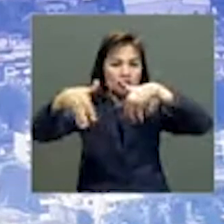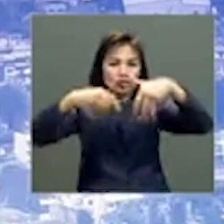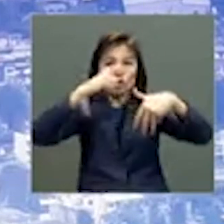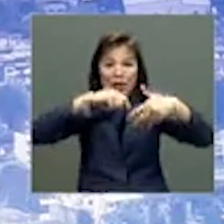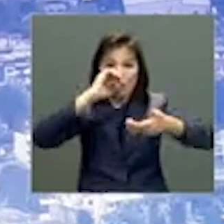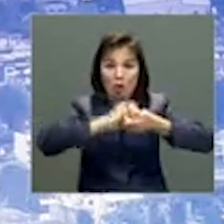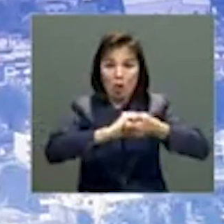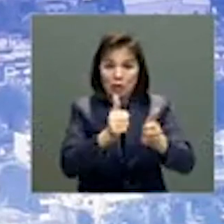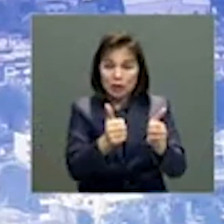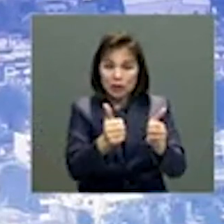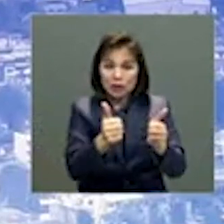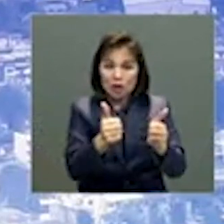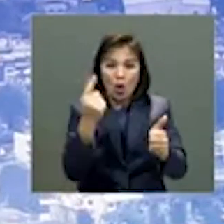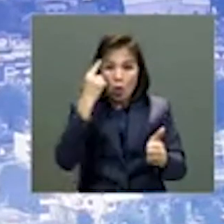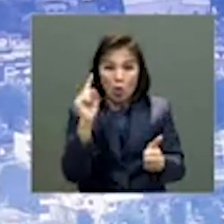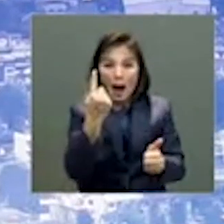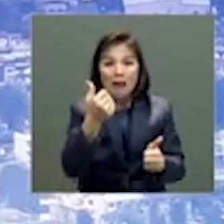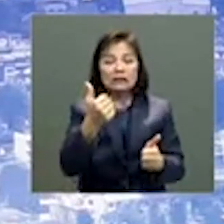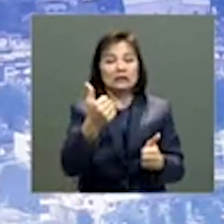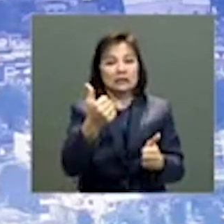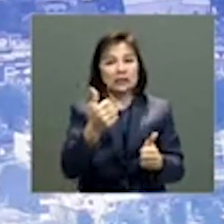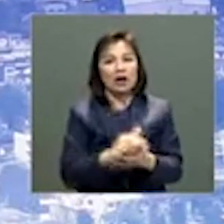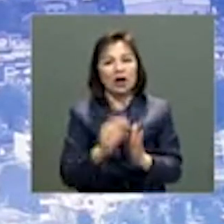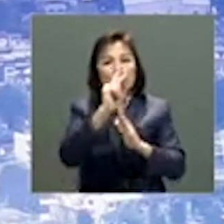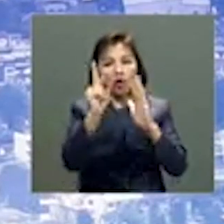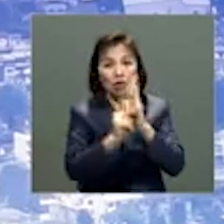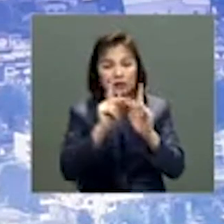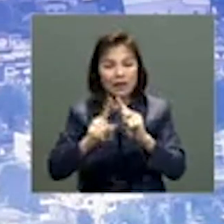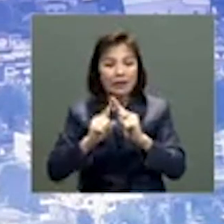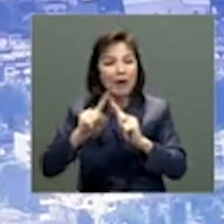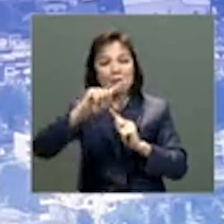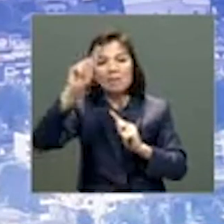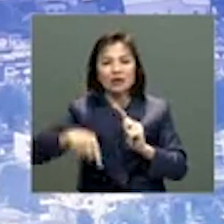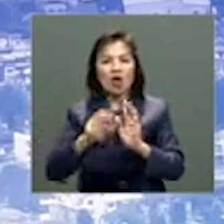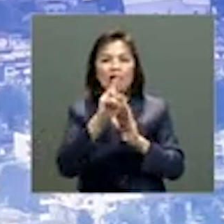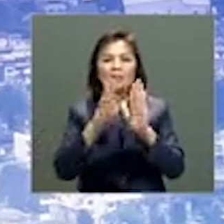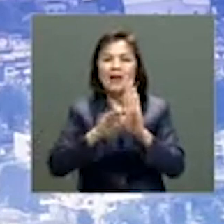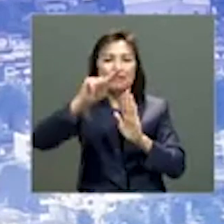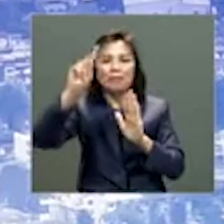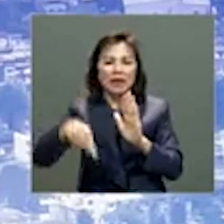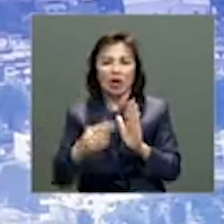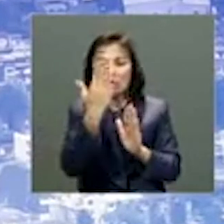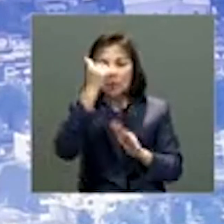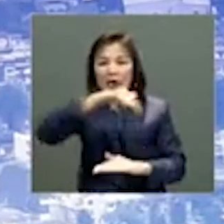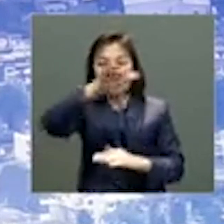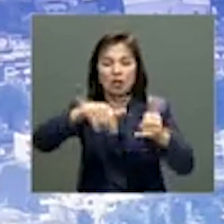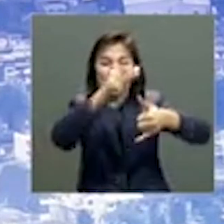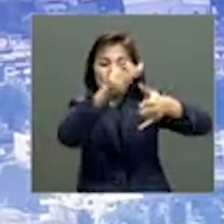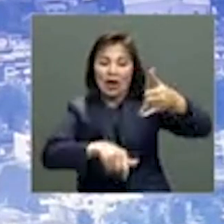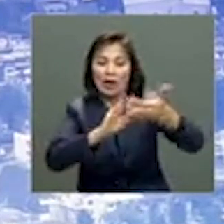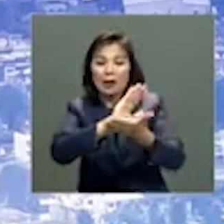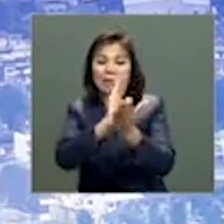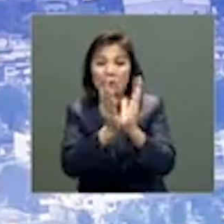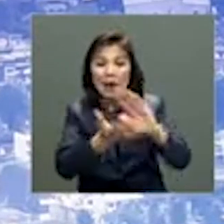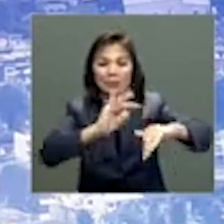ไอเหนื่อยหอบแพทย์ใส่เครื่องช่วยหายใจระหว่างการรักษาก่อนจะเสียชีวิตในวันที่16เมษายนส่